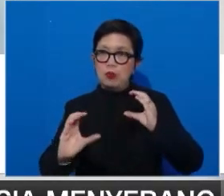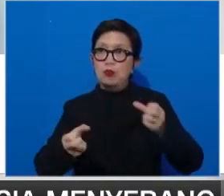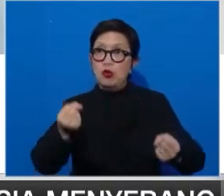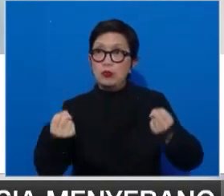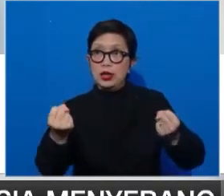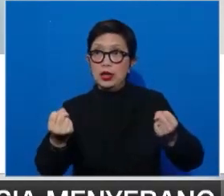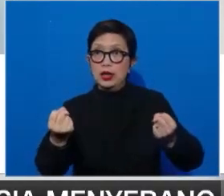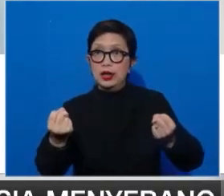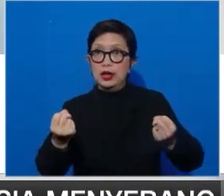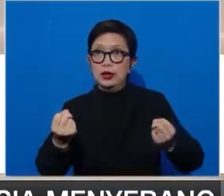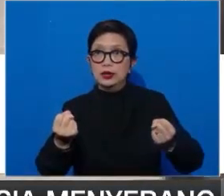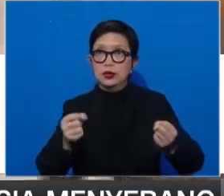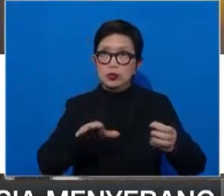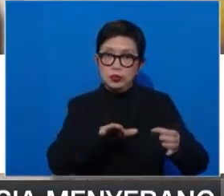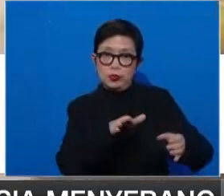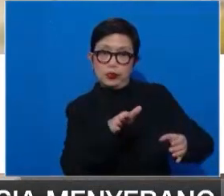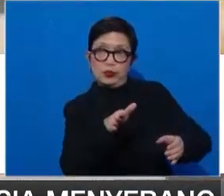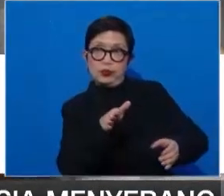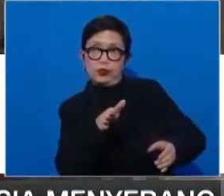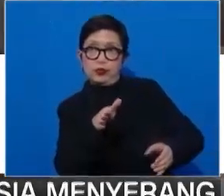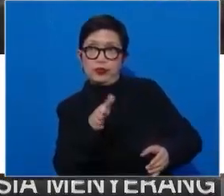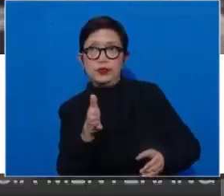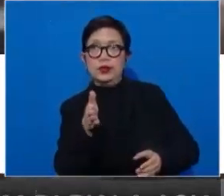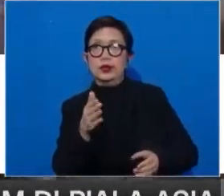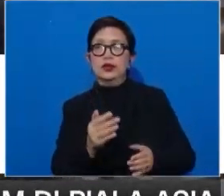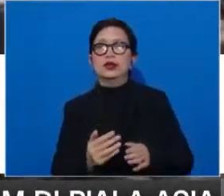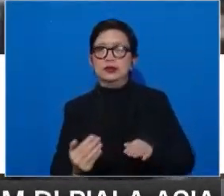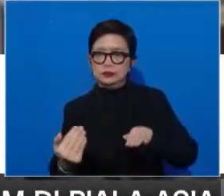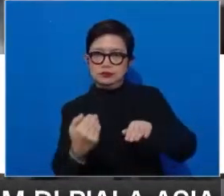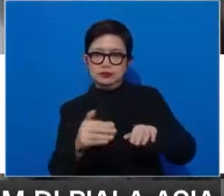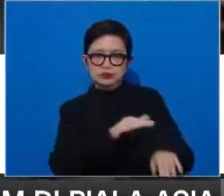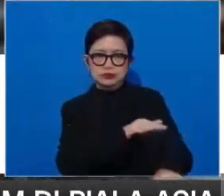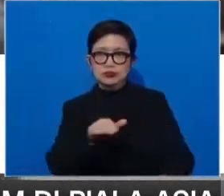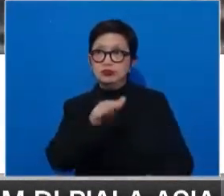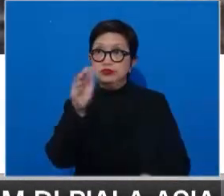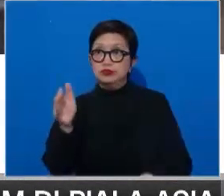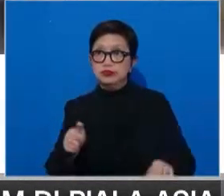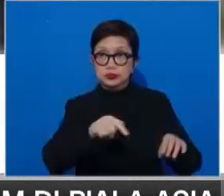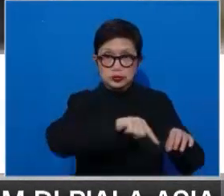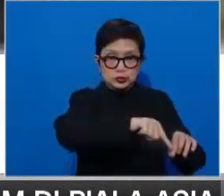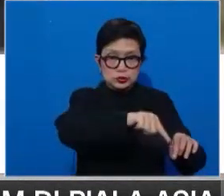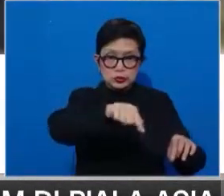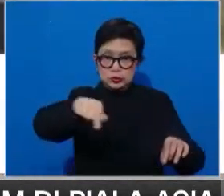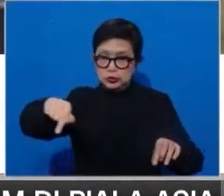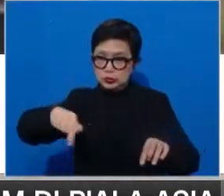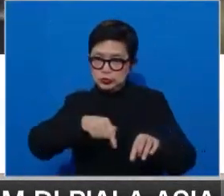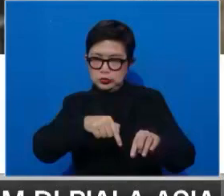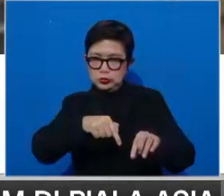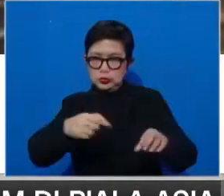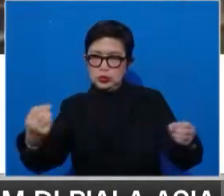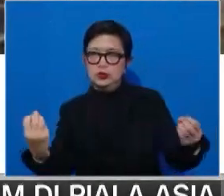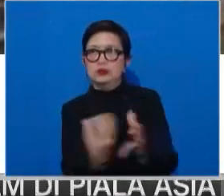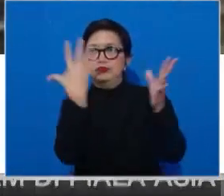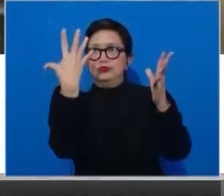Polewali menuju Binuang. Sementara sebuah mobil pickup di depannya mendadak berputar arah berusaha menghindari tabrakan, mobil